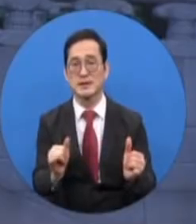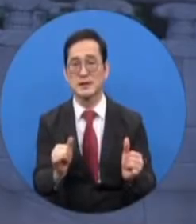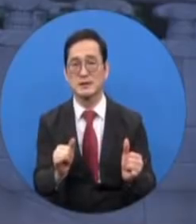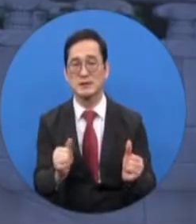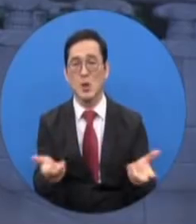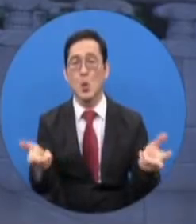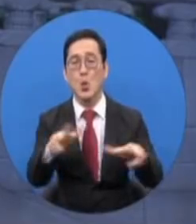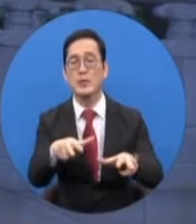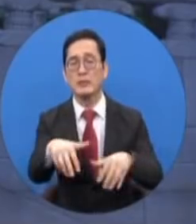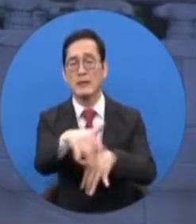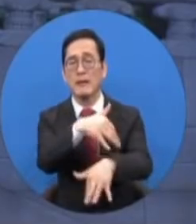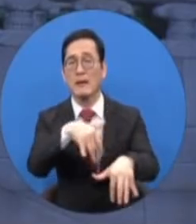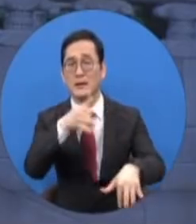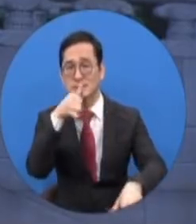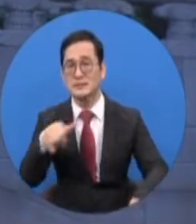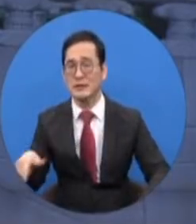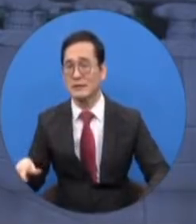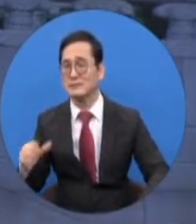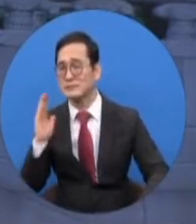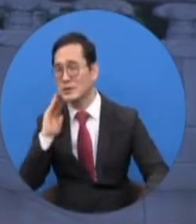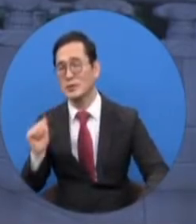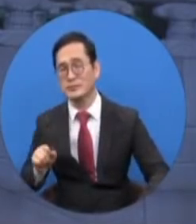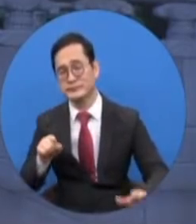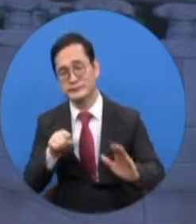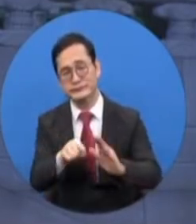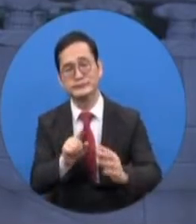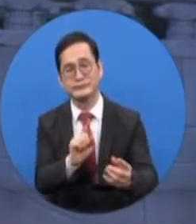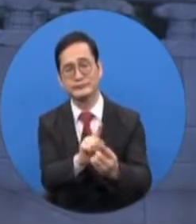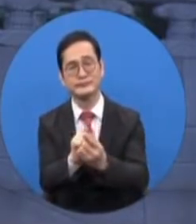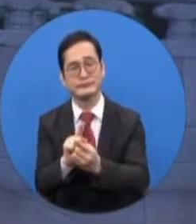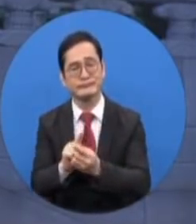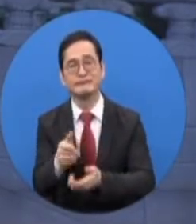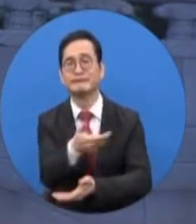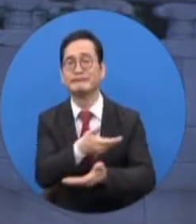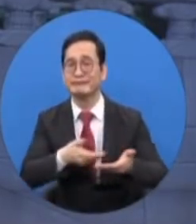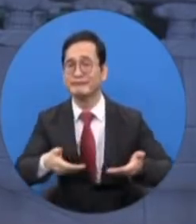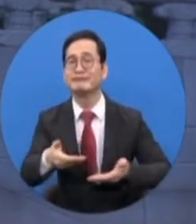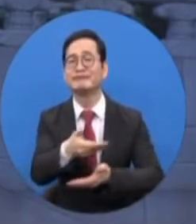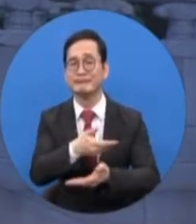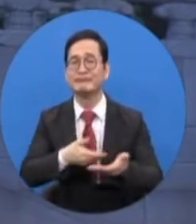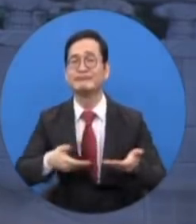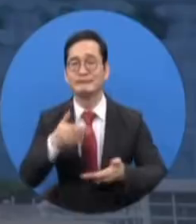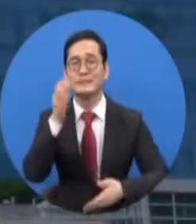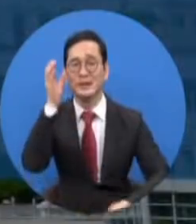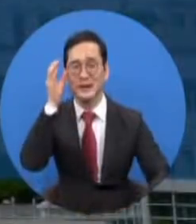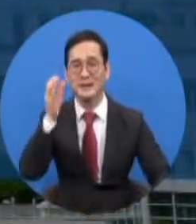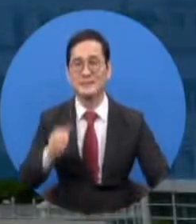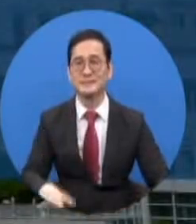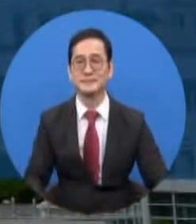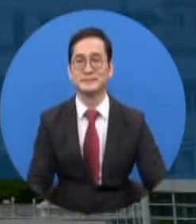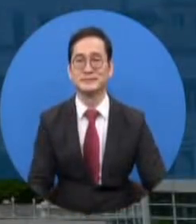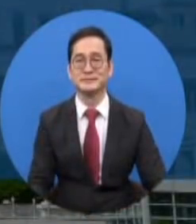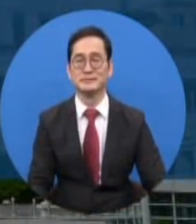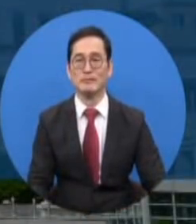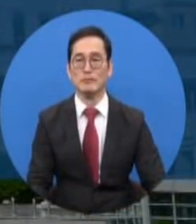겁니다. 이달 내에 혹시 이전할 건 아니냐라는 관측도 나오고 있긴 한데 함께 보시죠.